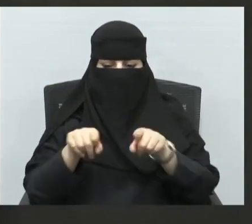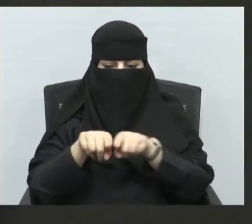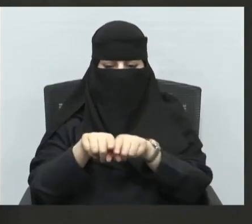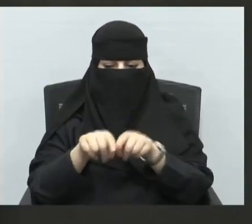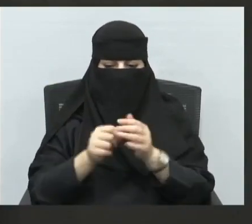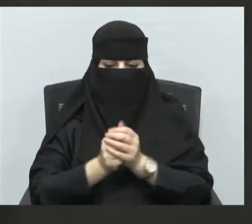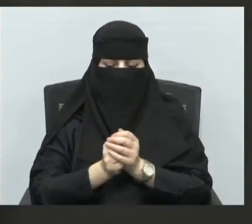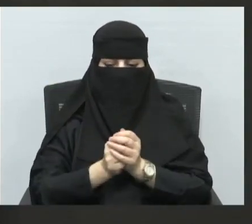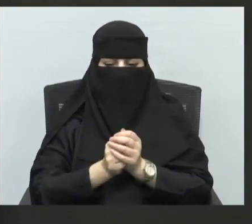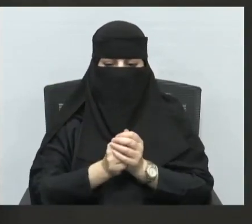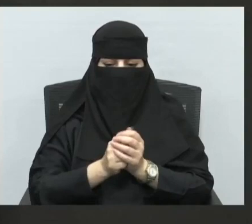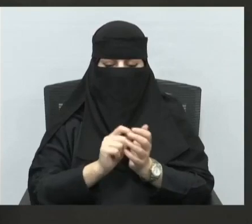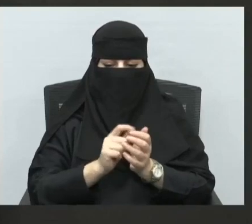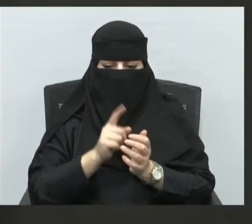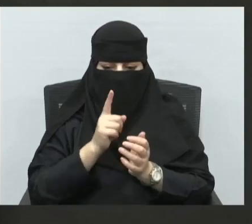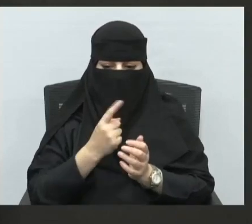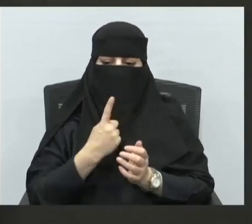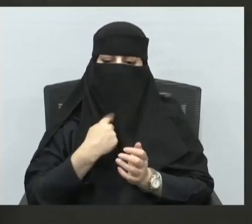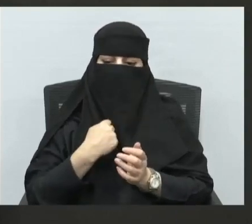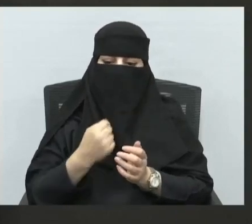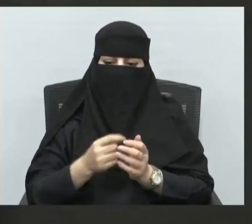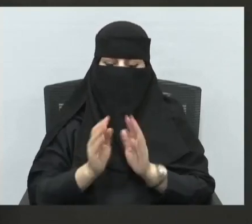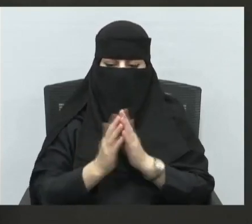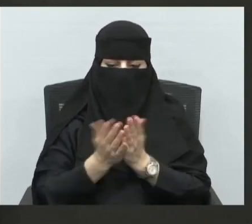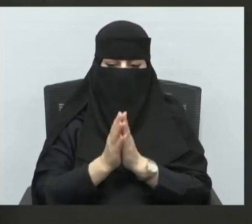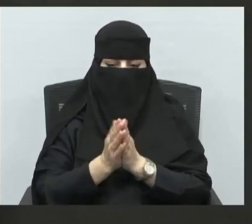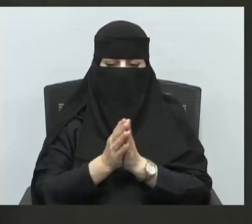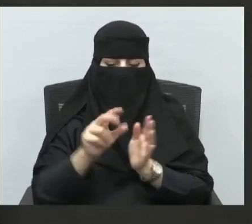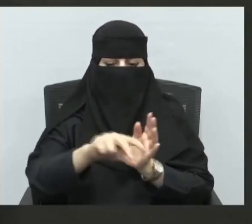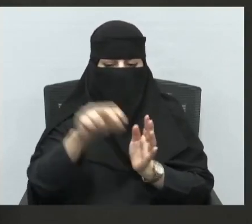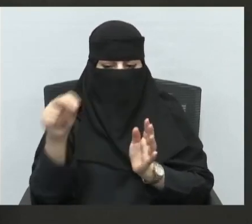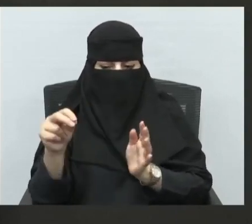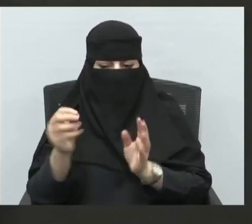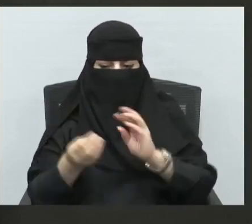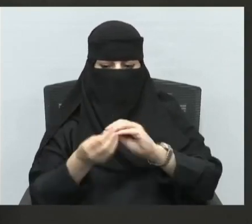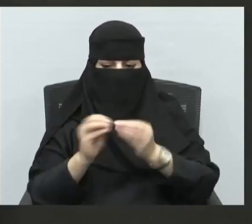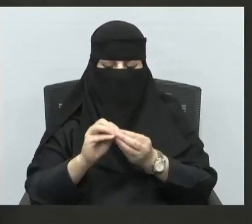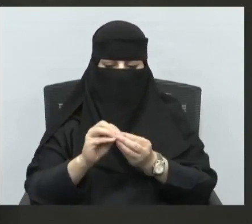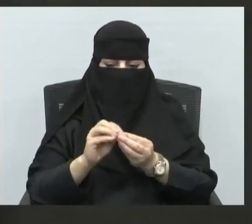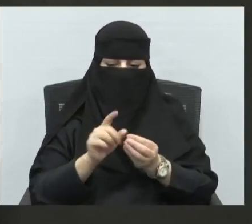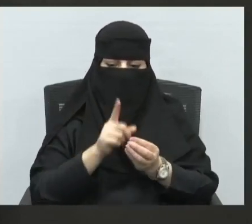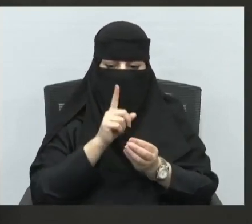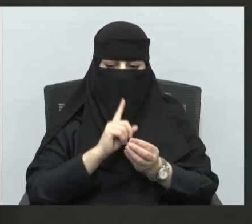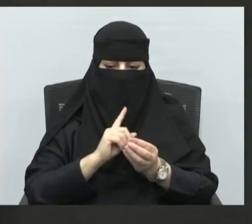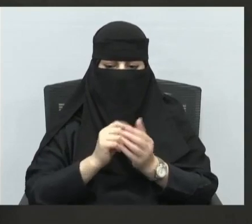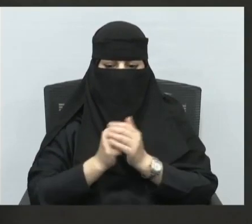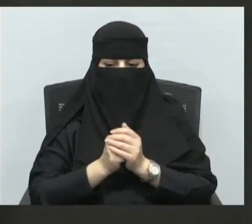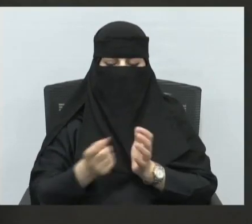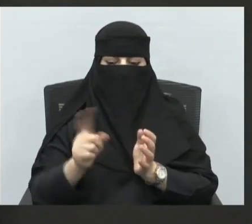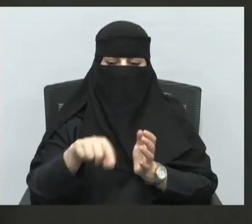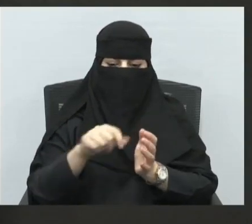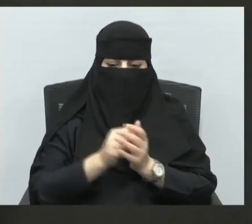والذي يطلبه منا الكتاب نختار اللون الاصفر ثم نقوم بالتلوين كيف سنلون كما